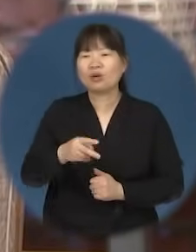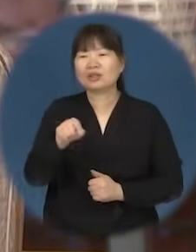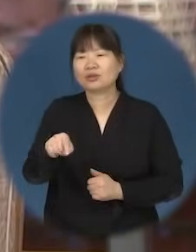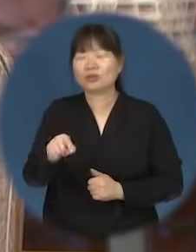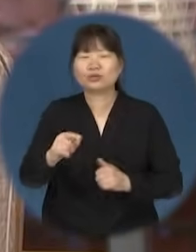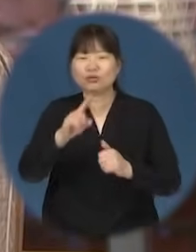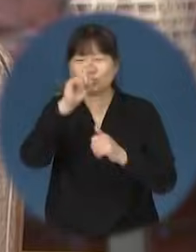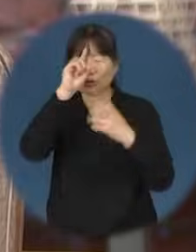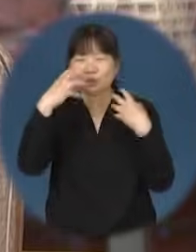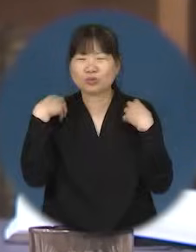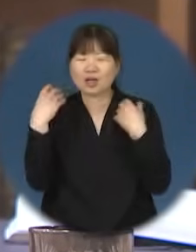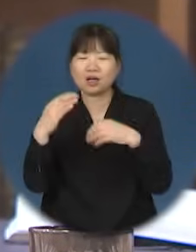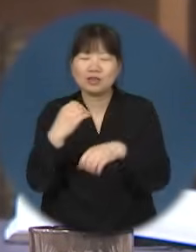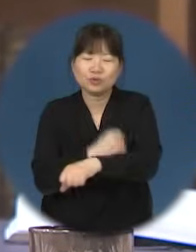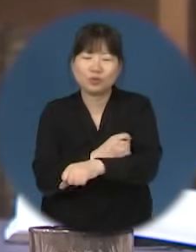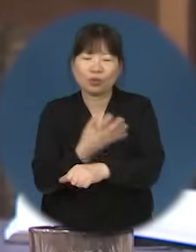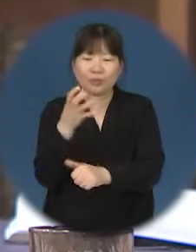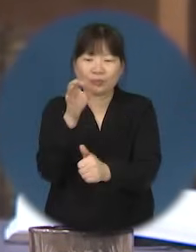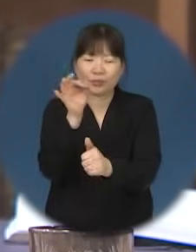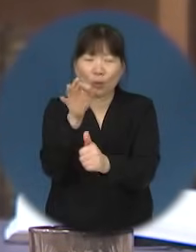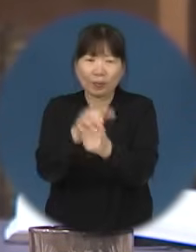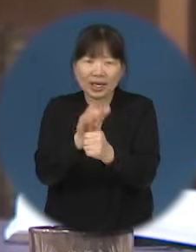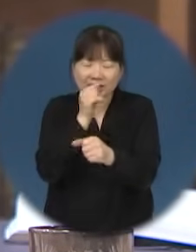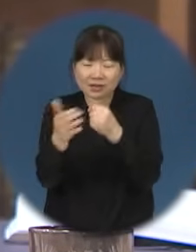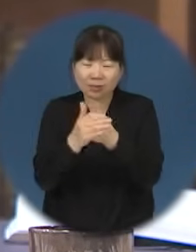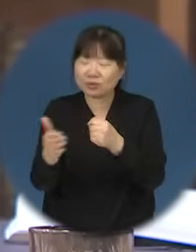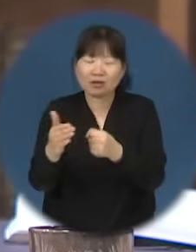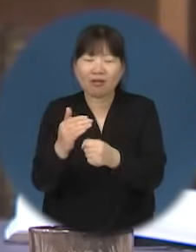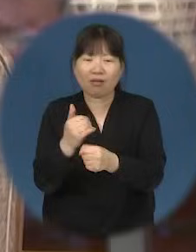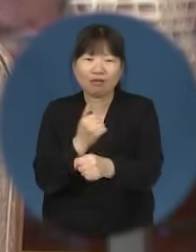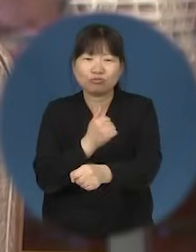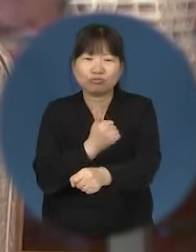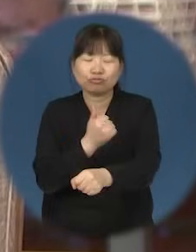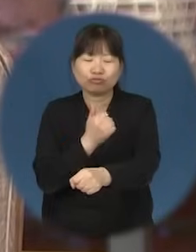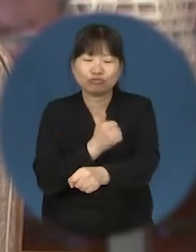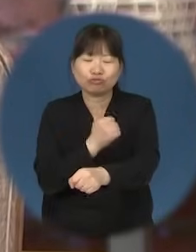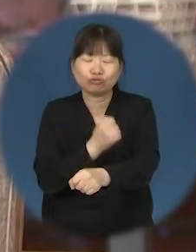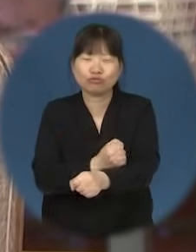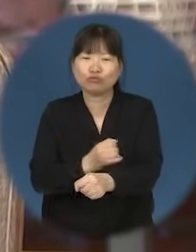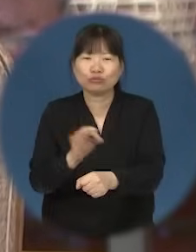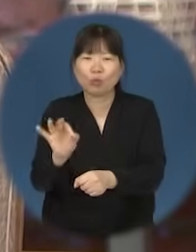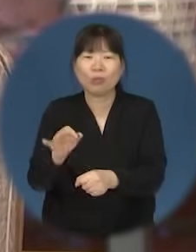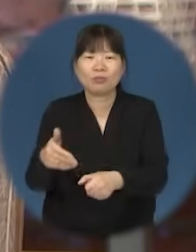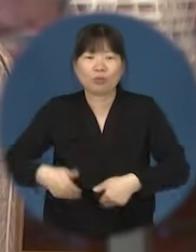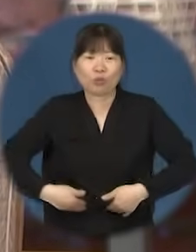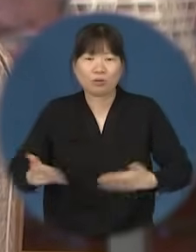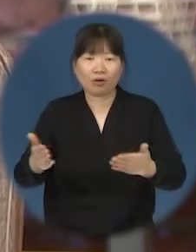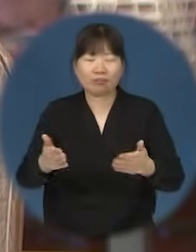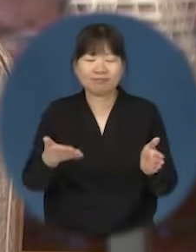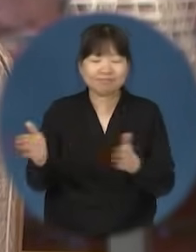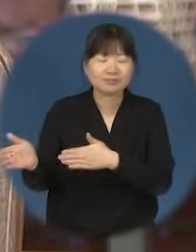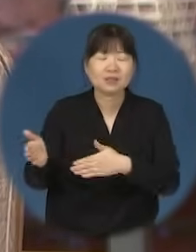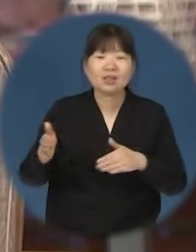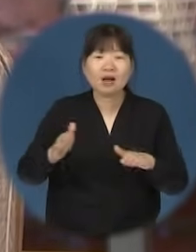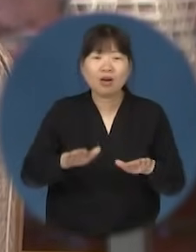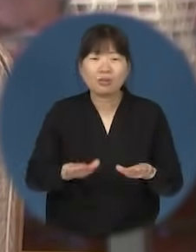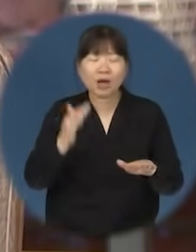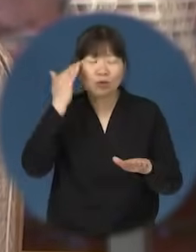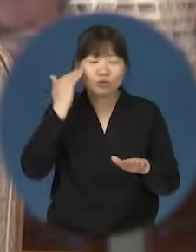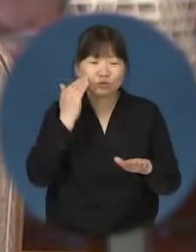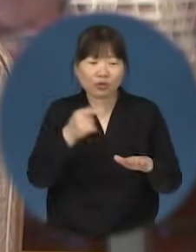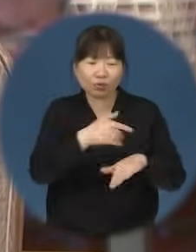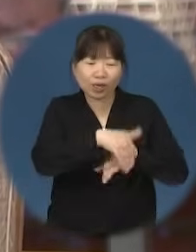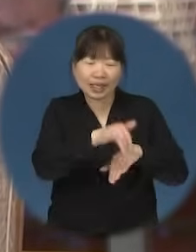대니까요. 그 우리나라는 디지털 원화 지금 계획이 있나요? 계획이 있습니다. 그래서 이제 작년 1월부터